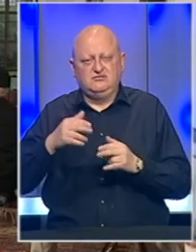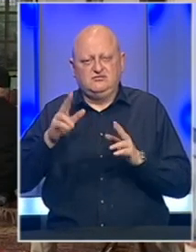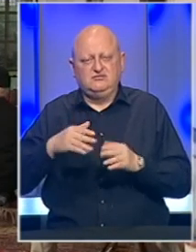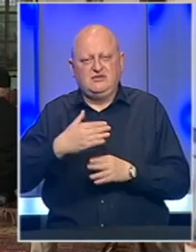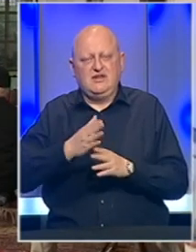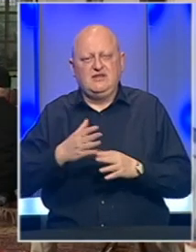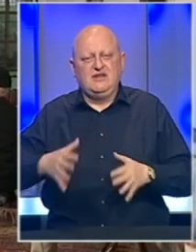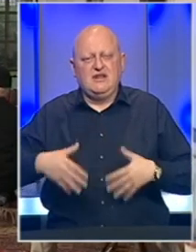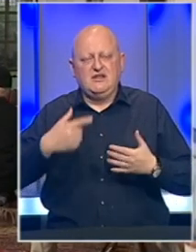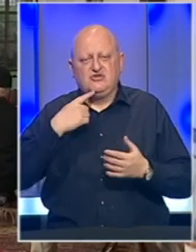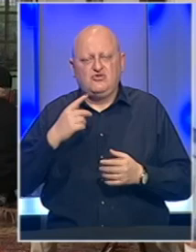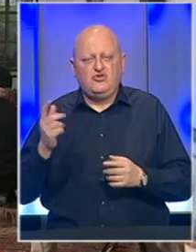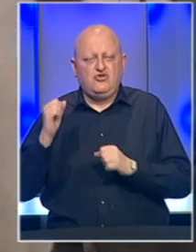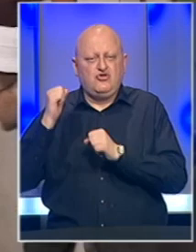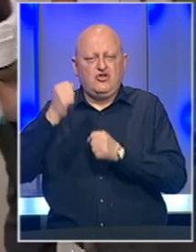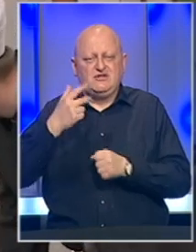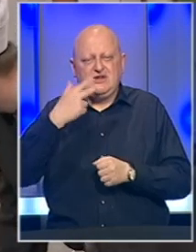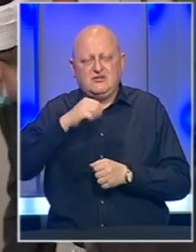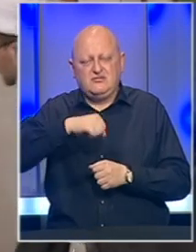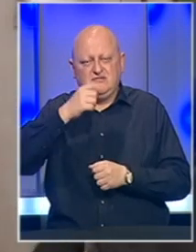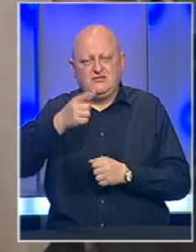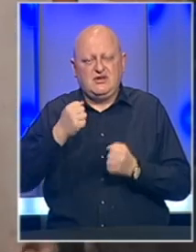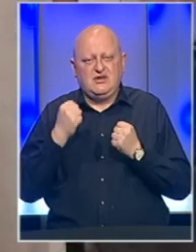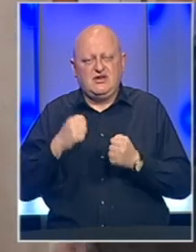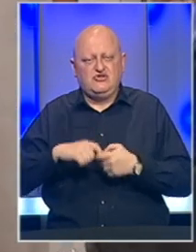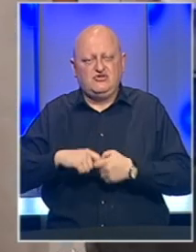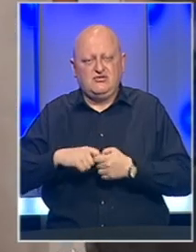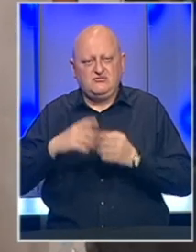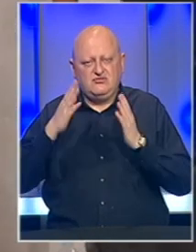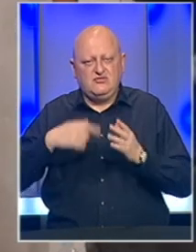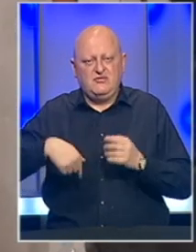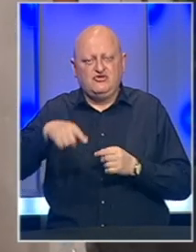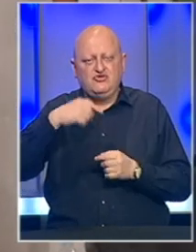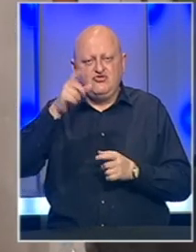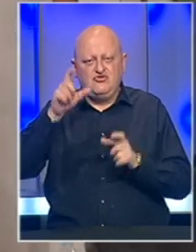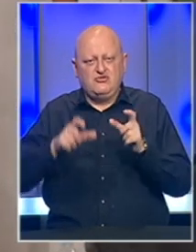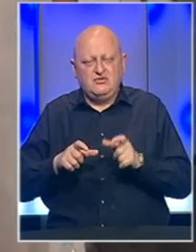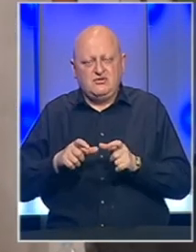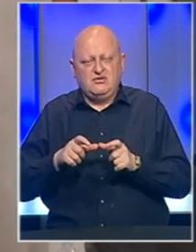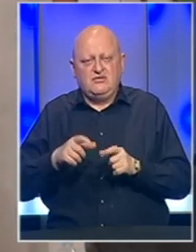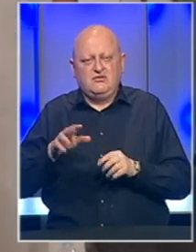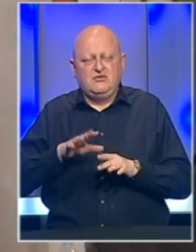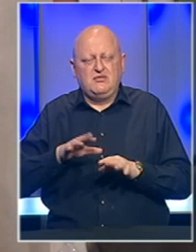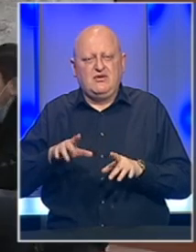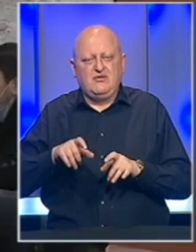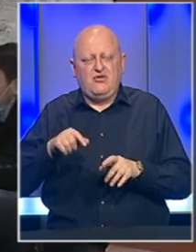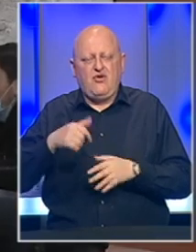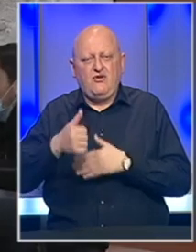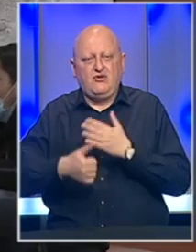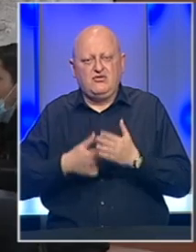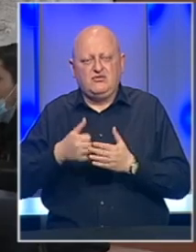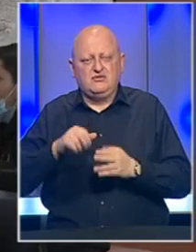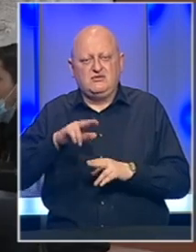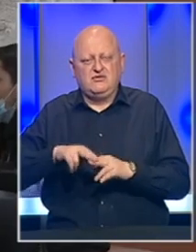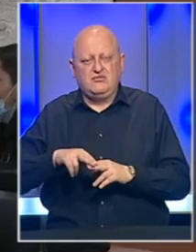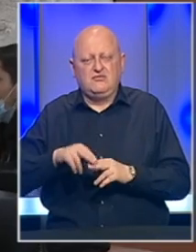dijeliti radost koju donosi Ramazanski Bajram, jer se tako jačaju veze i povjerenje među ljudima. Zbog pandemije koronavirusa ove godine je